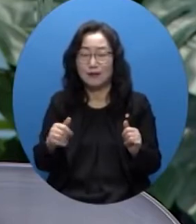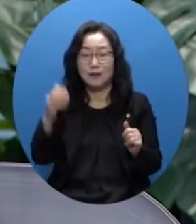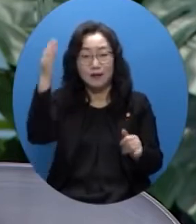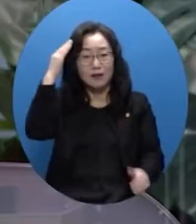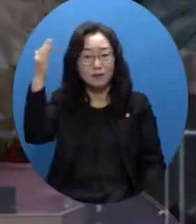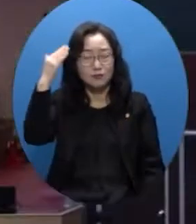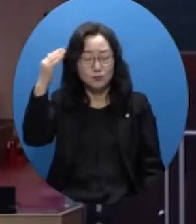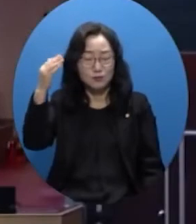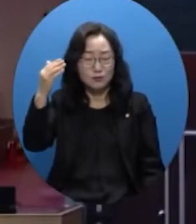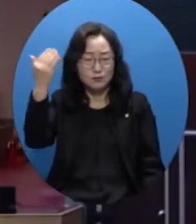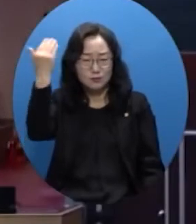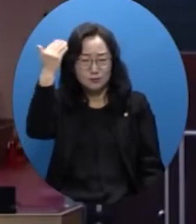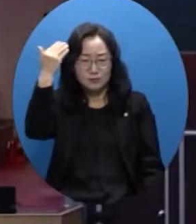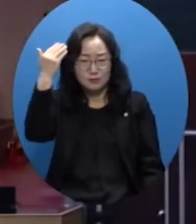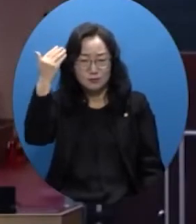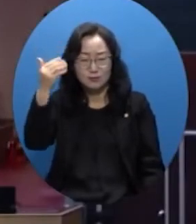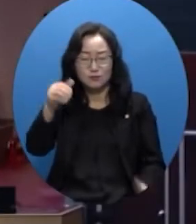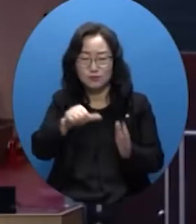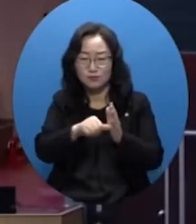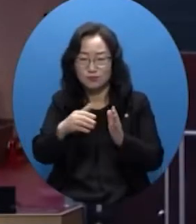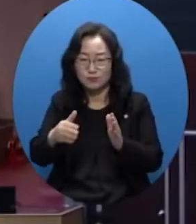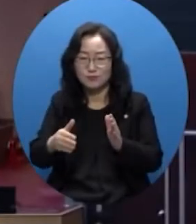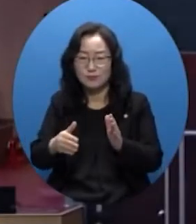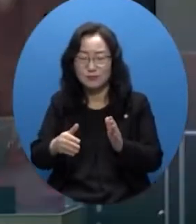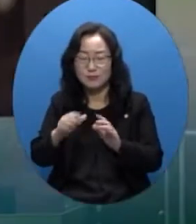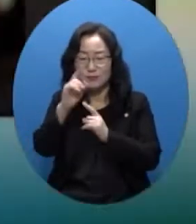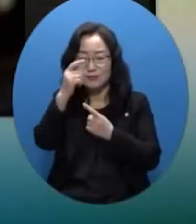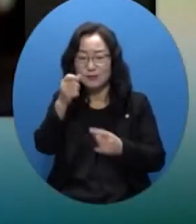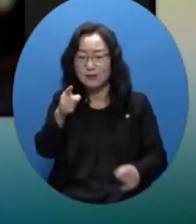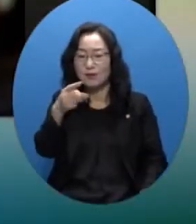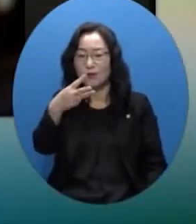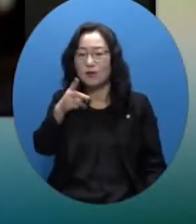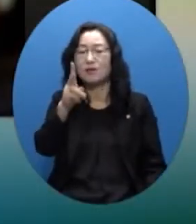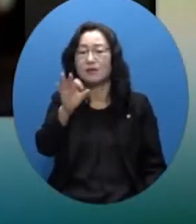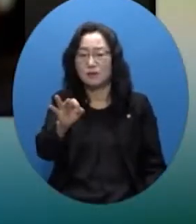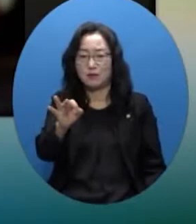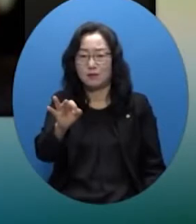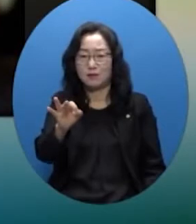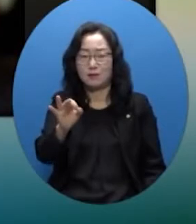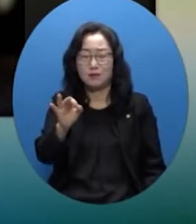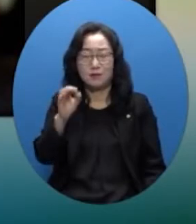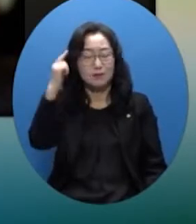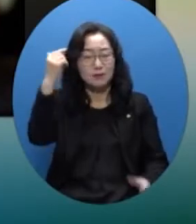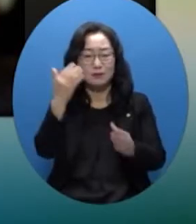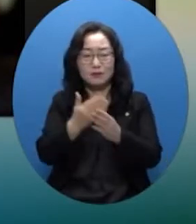지성 으로 불리우는 이어령 박사 람이 어제 천국에 가셨습니다